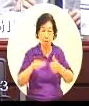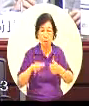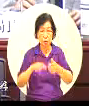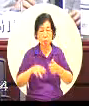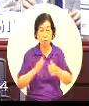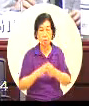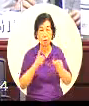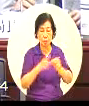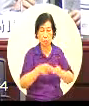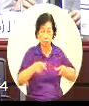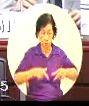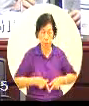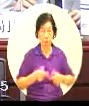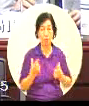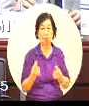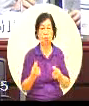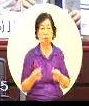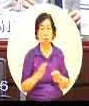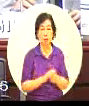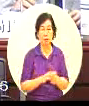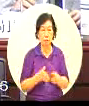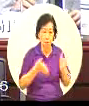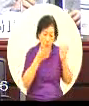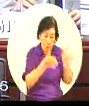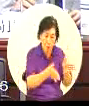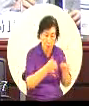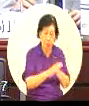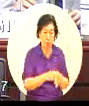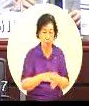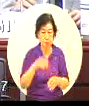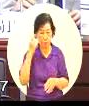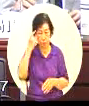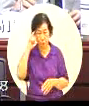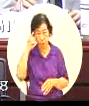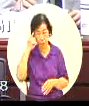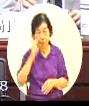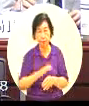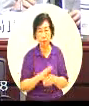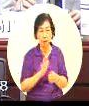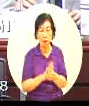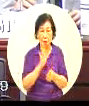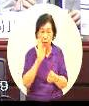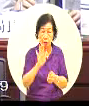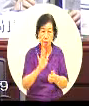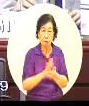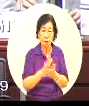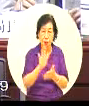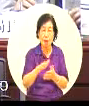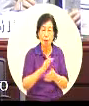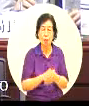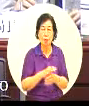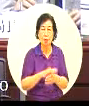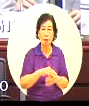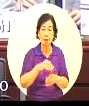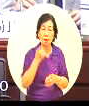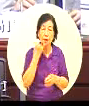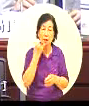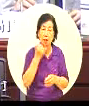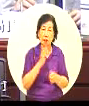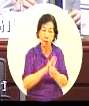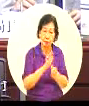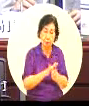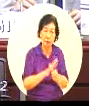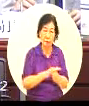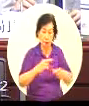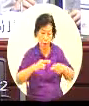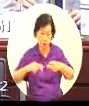来研拟思考，这样你后来引进专业的提议的人才，行